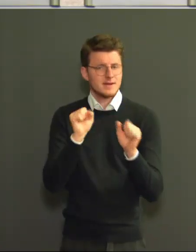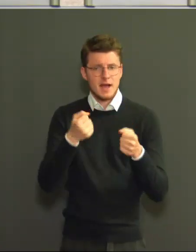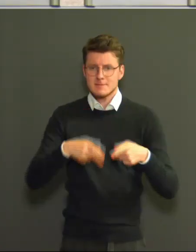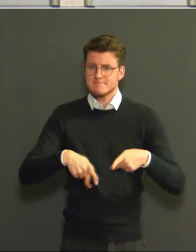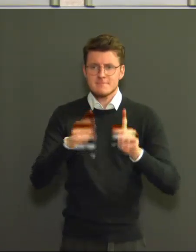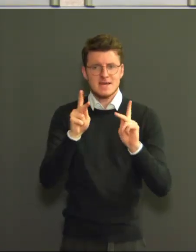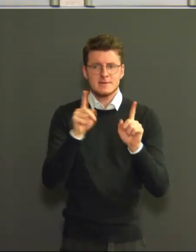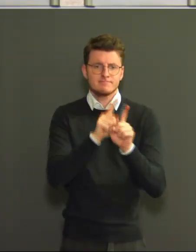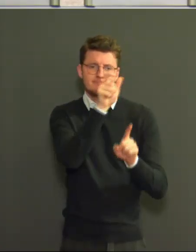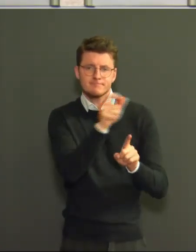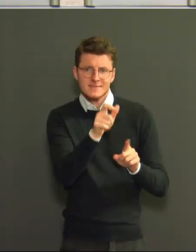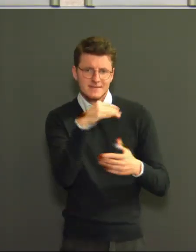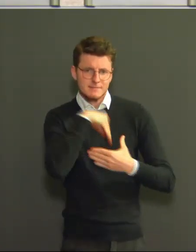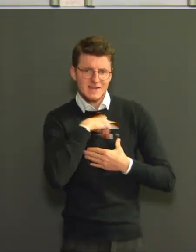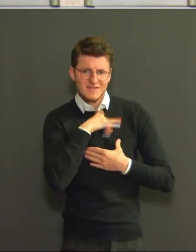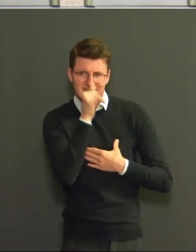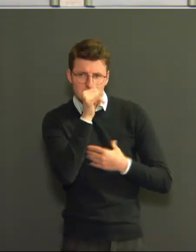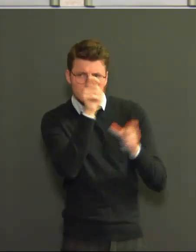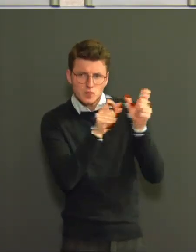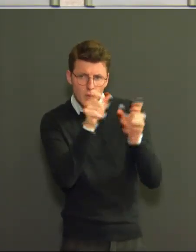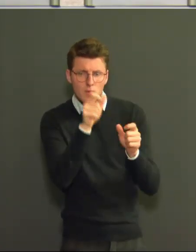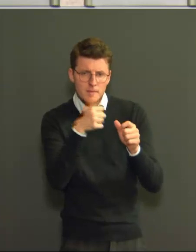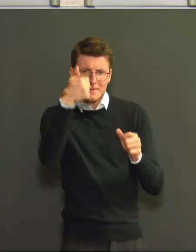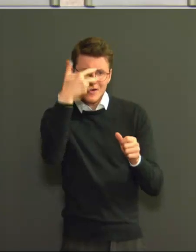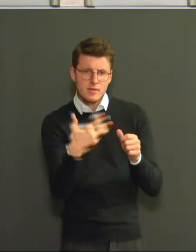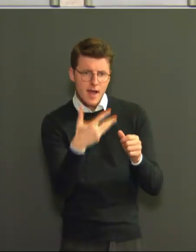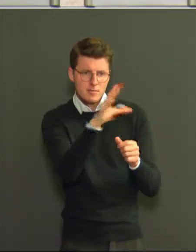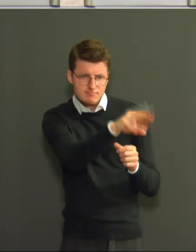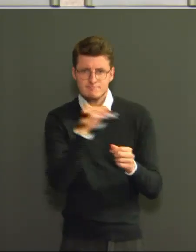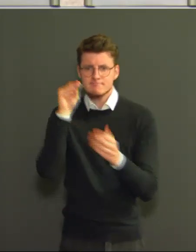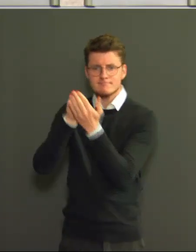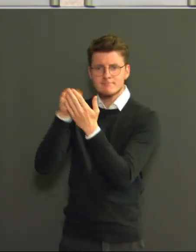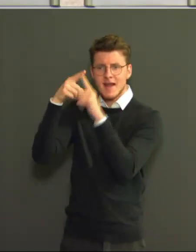om risicopatiënten op de prioritaire lijst toe te voegen.